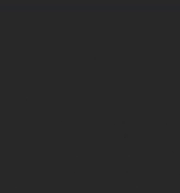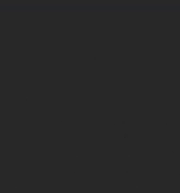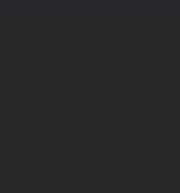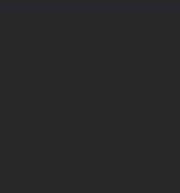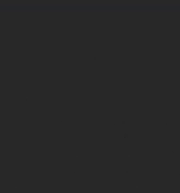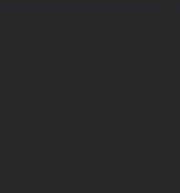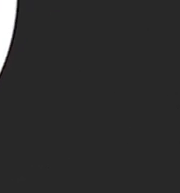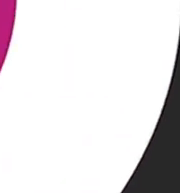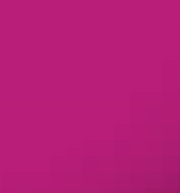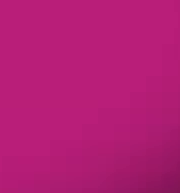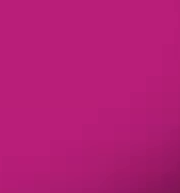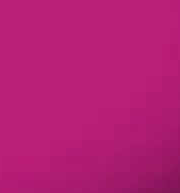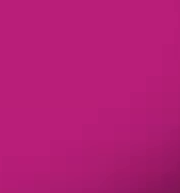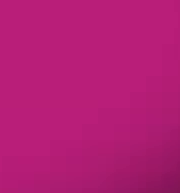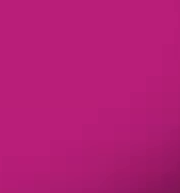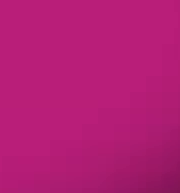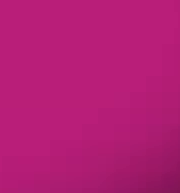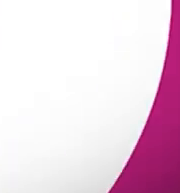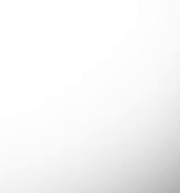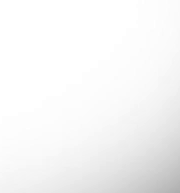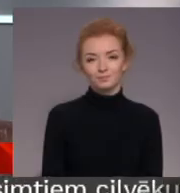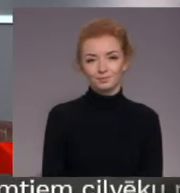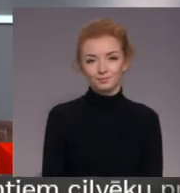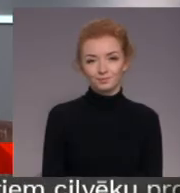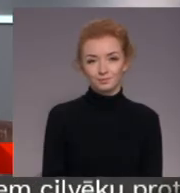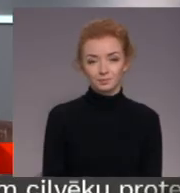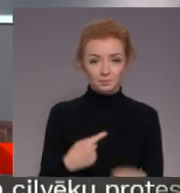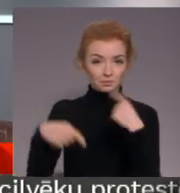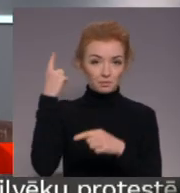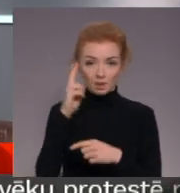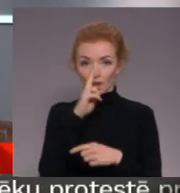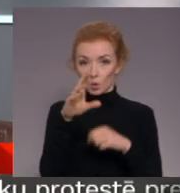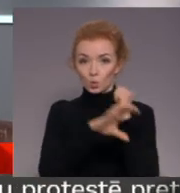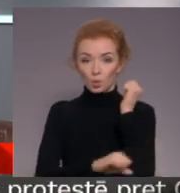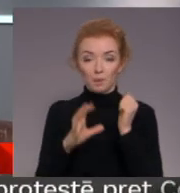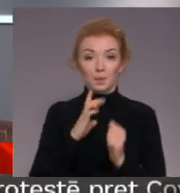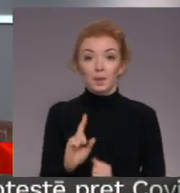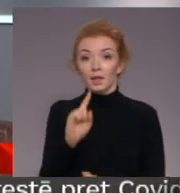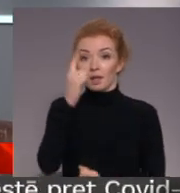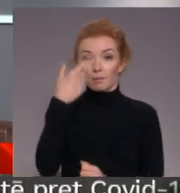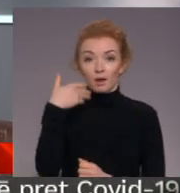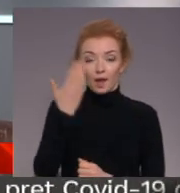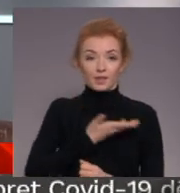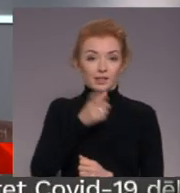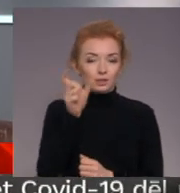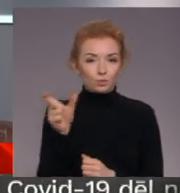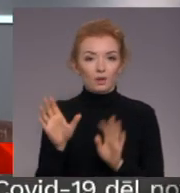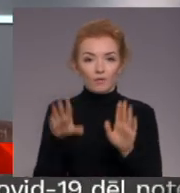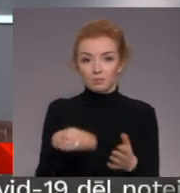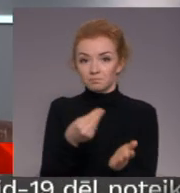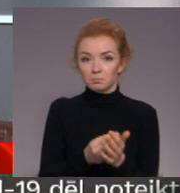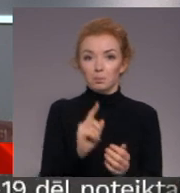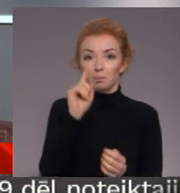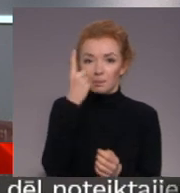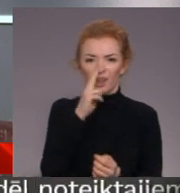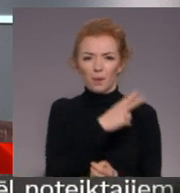Re, viss ēters ir te! Aizvadītā nedēļas nogala bija pirmā, kad iedzīvotāji varēja iegādāties